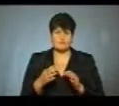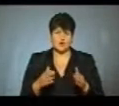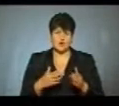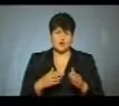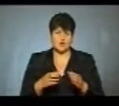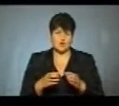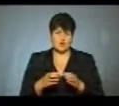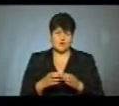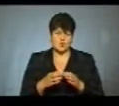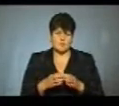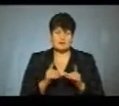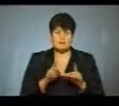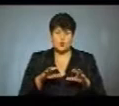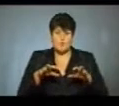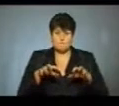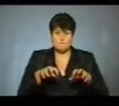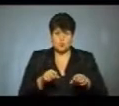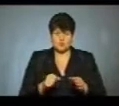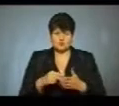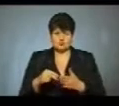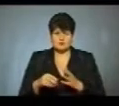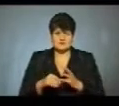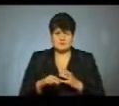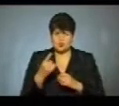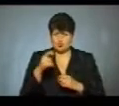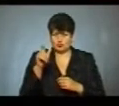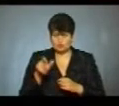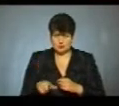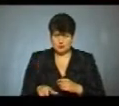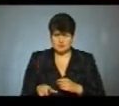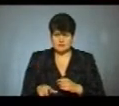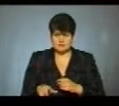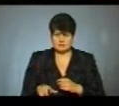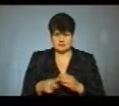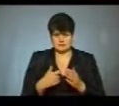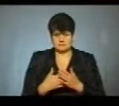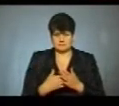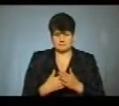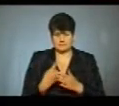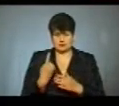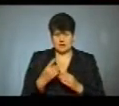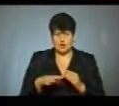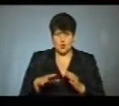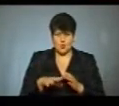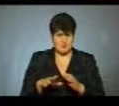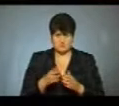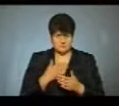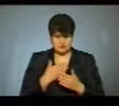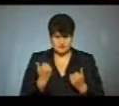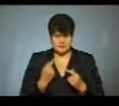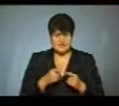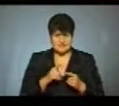про монополію скупки земель однієї людини там в межах однієї громади не йдеться. Тобто